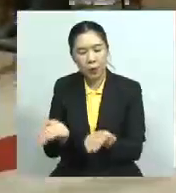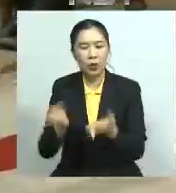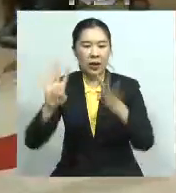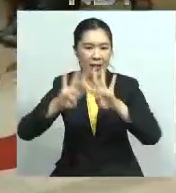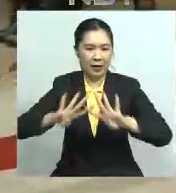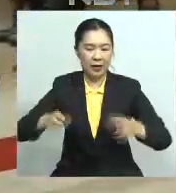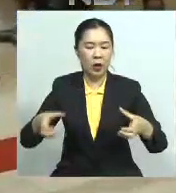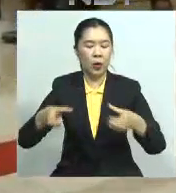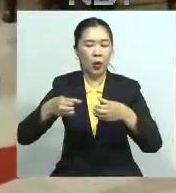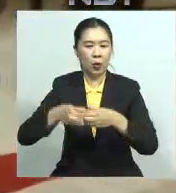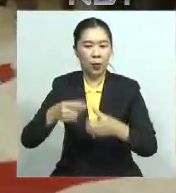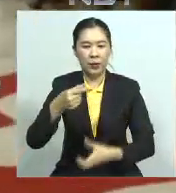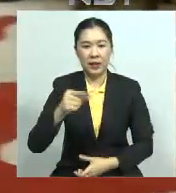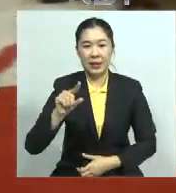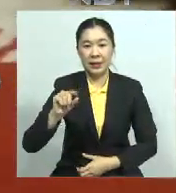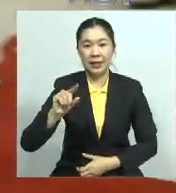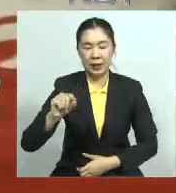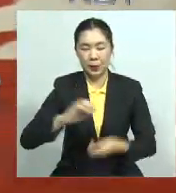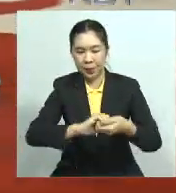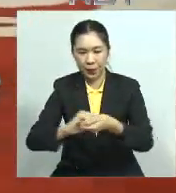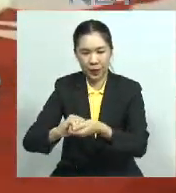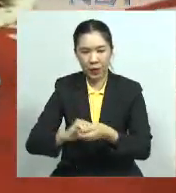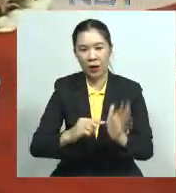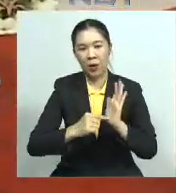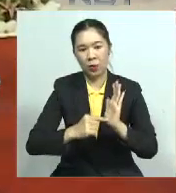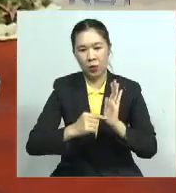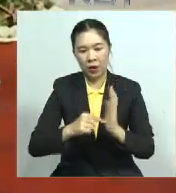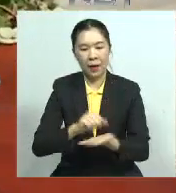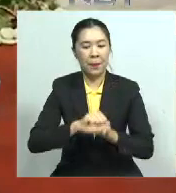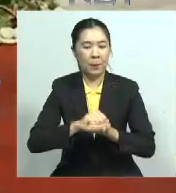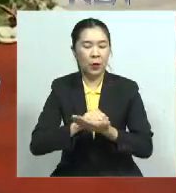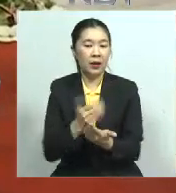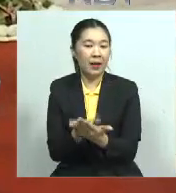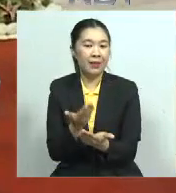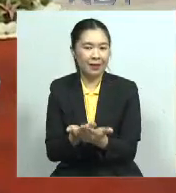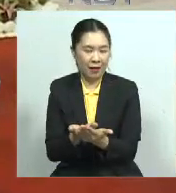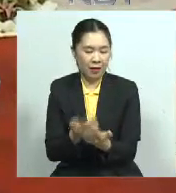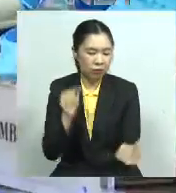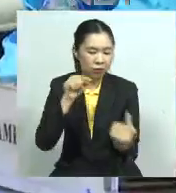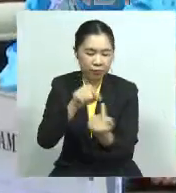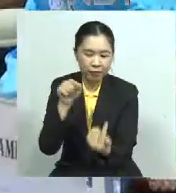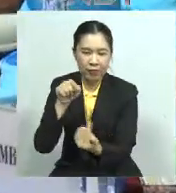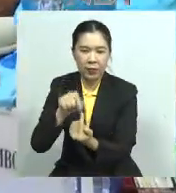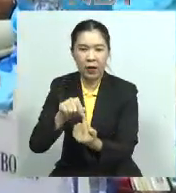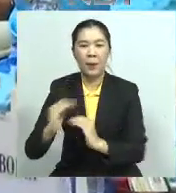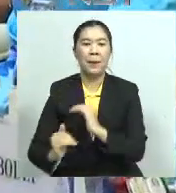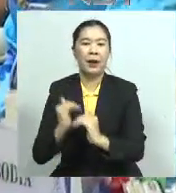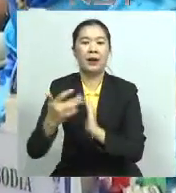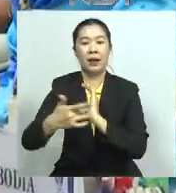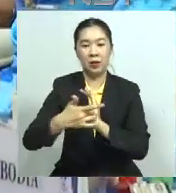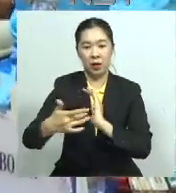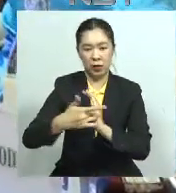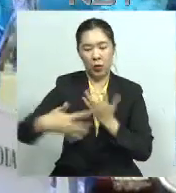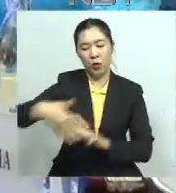กับกลุ่มประเทศ G20 ในด้านต่างๆอาทิการเข้าถึงบริการทางการเงินอย่างทั่วถึงการพัฒนาดิจิทัลและความเป็น